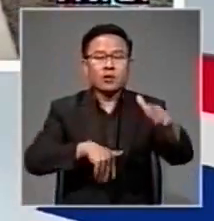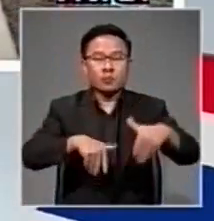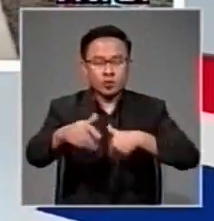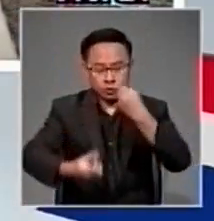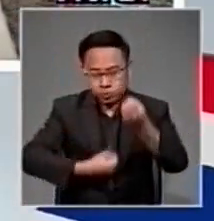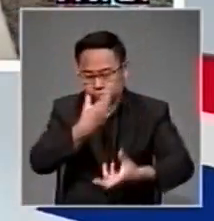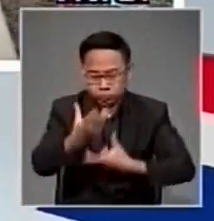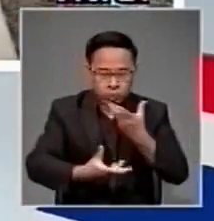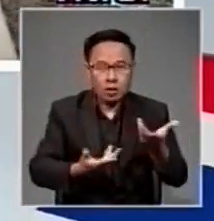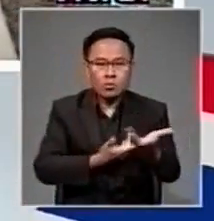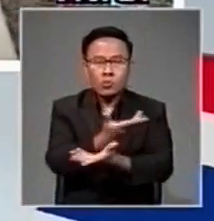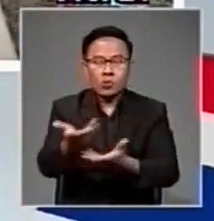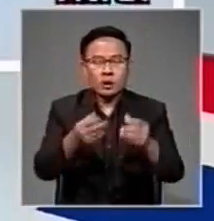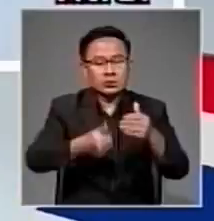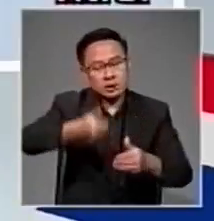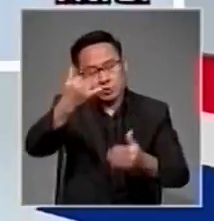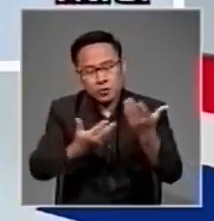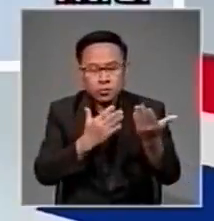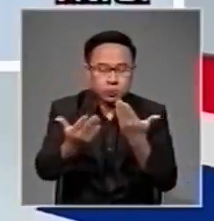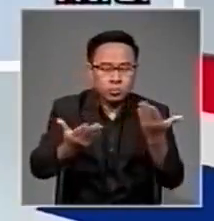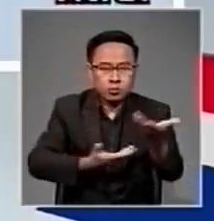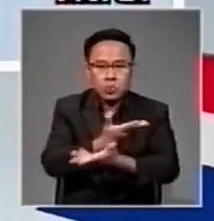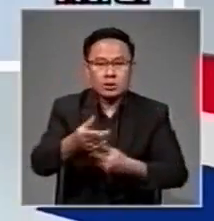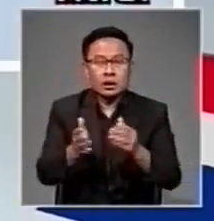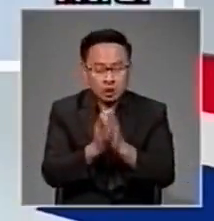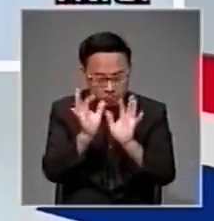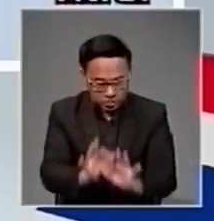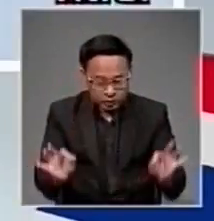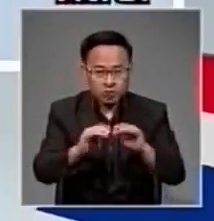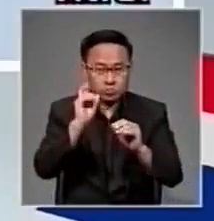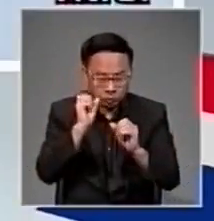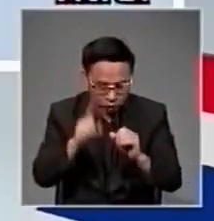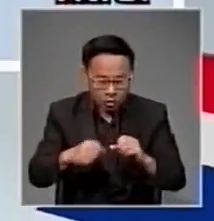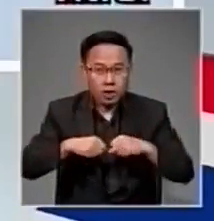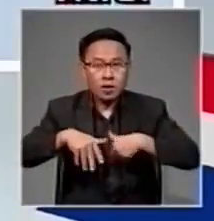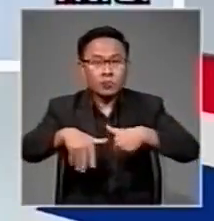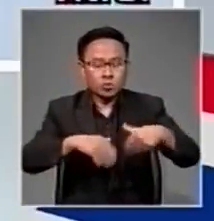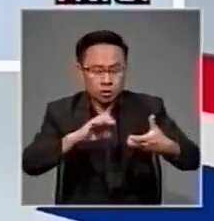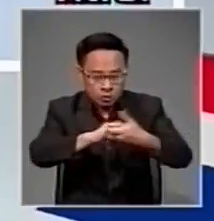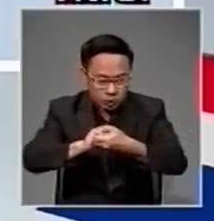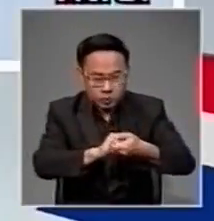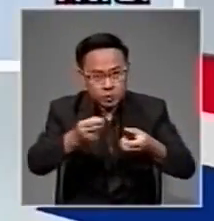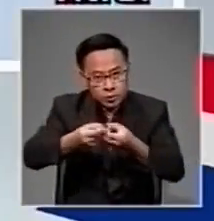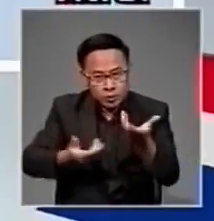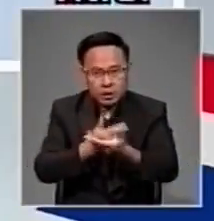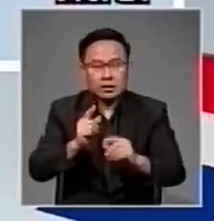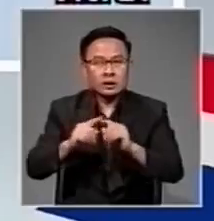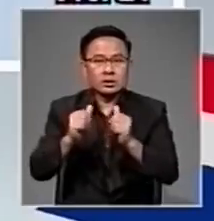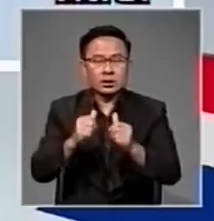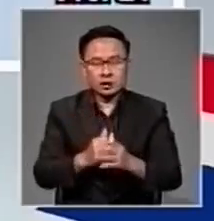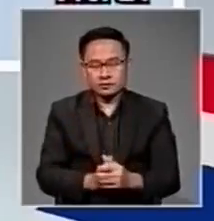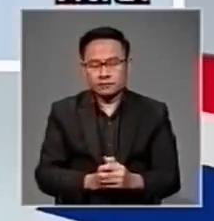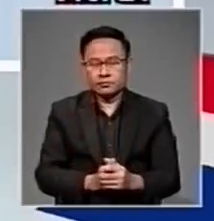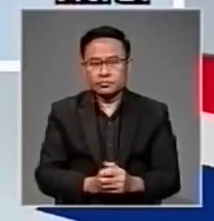รงไหนอะไรยังไง ค ือต้องให้ชาวบ้านมีส่วนเสียน้อยที่สุด แต่ก็ต้องมีส่วนร่วมมากที่สุด ต้องมีส่วนร่วมมากที่สุดด้ว